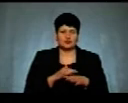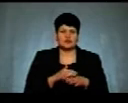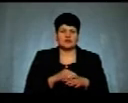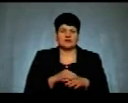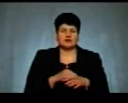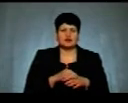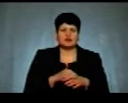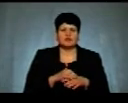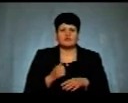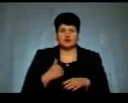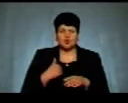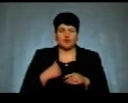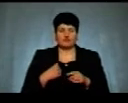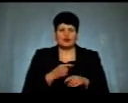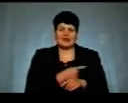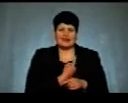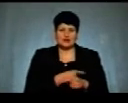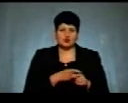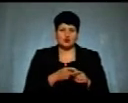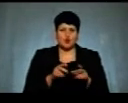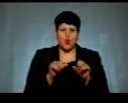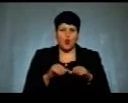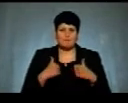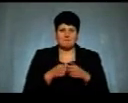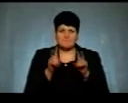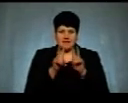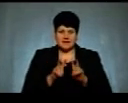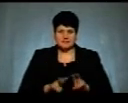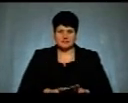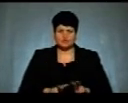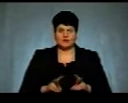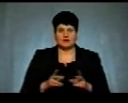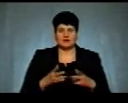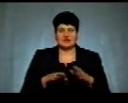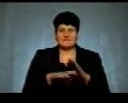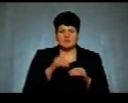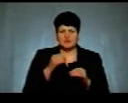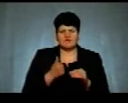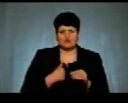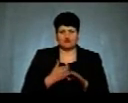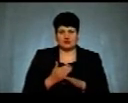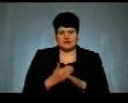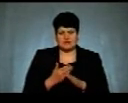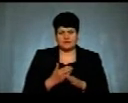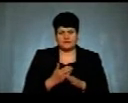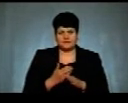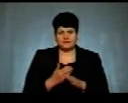і професійний відбір до військової частини. Аби